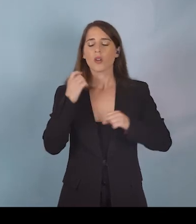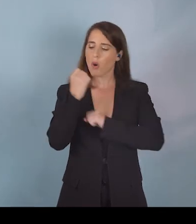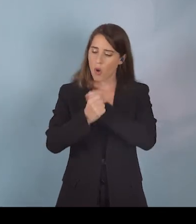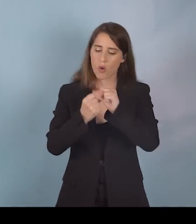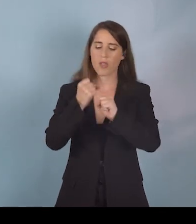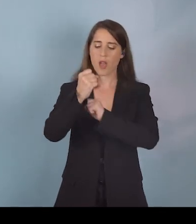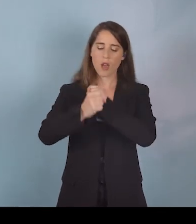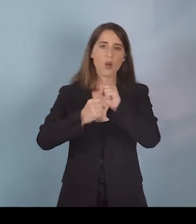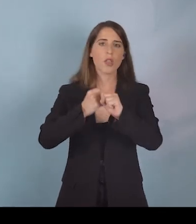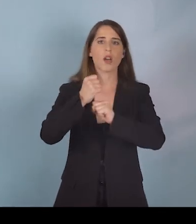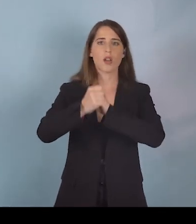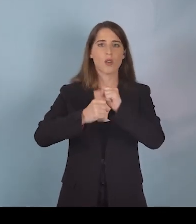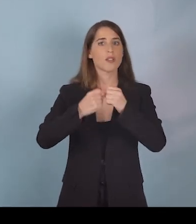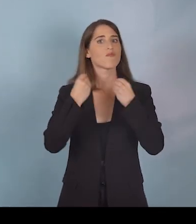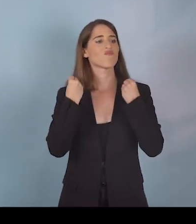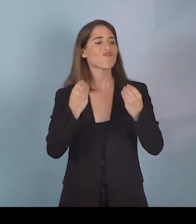παρότι